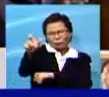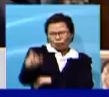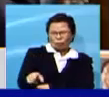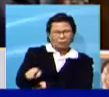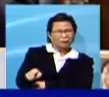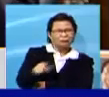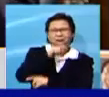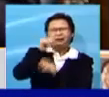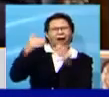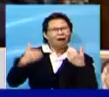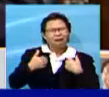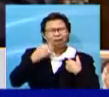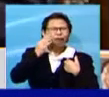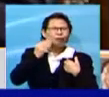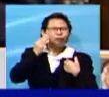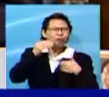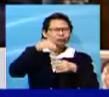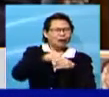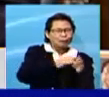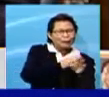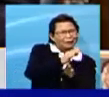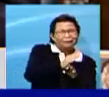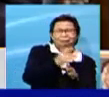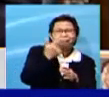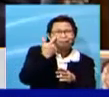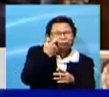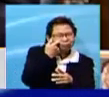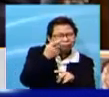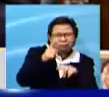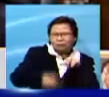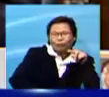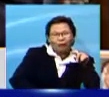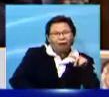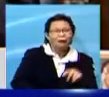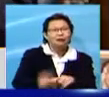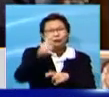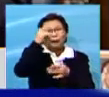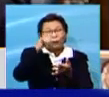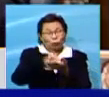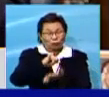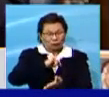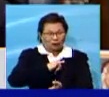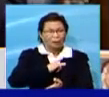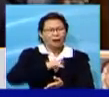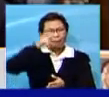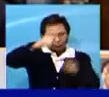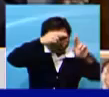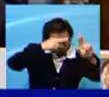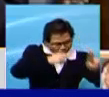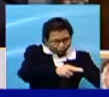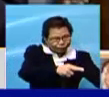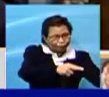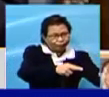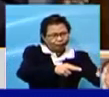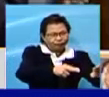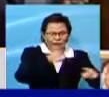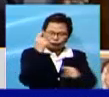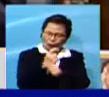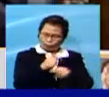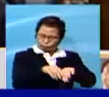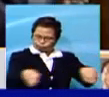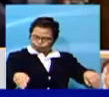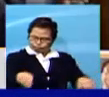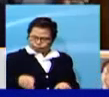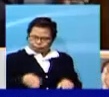yang tidak mempunyai pengalaman di dalam bidang itu. Itulah sebab kita mesti menghormati sempadan yang ditetapkan, dan